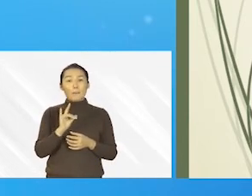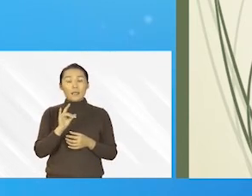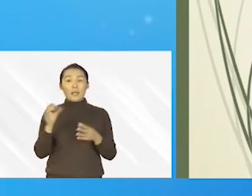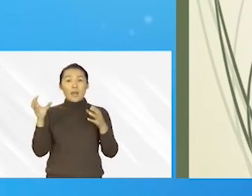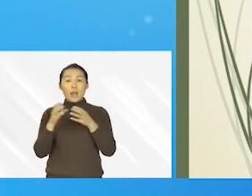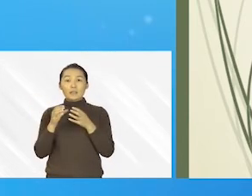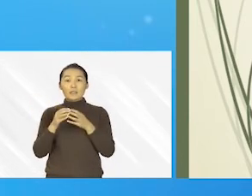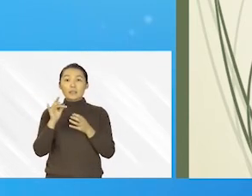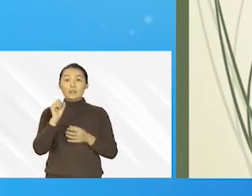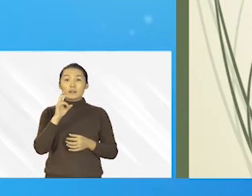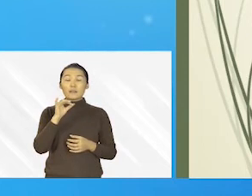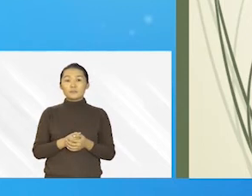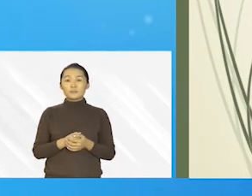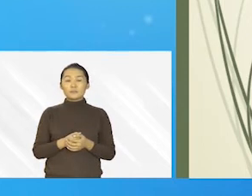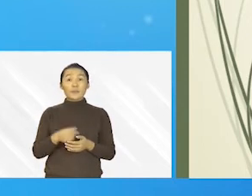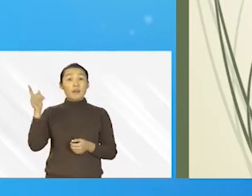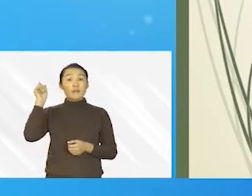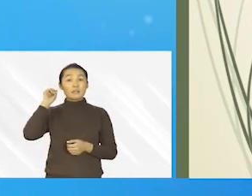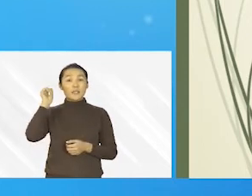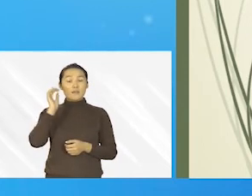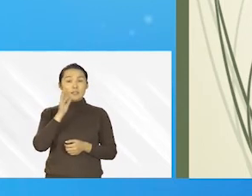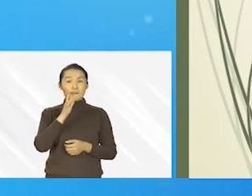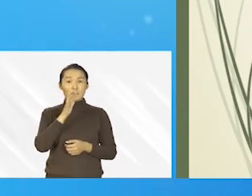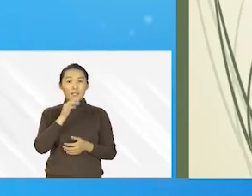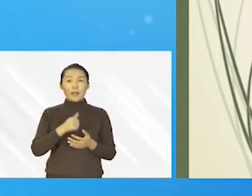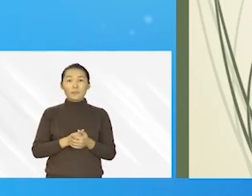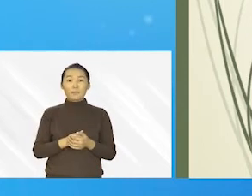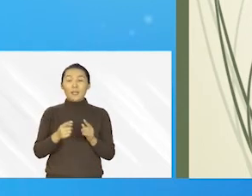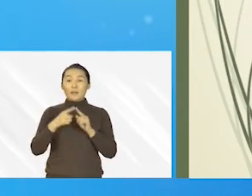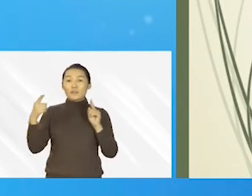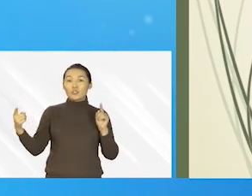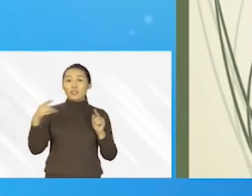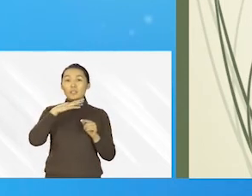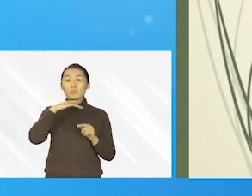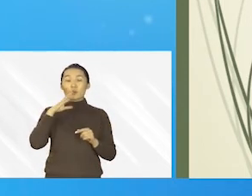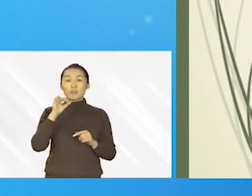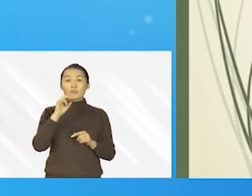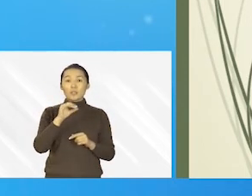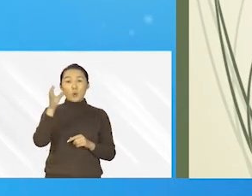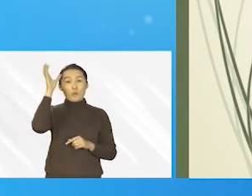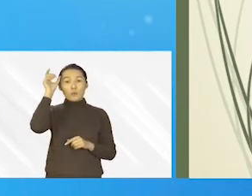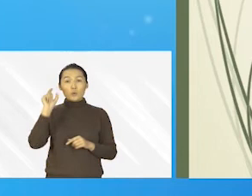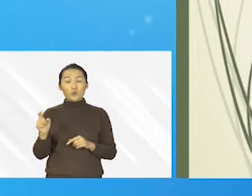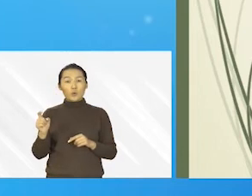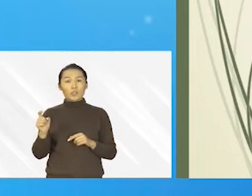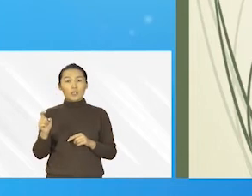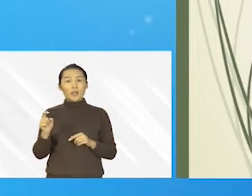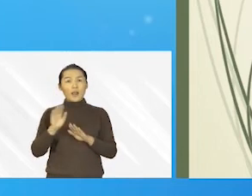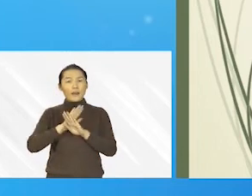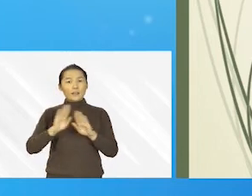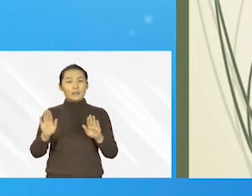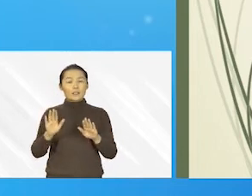Отряд равнокрылые. В древние времена, в течение многих веков, ученые отрицали тот факт,